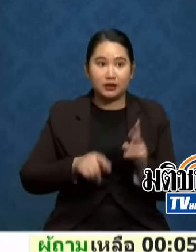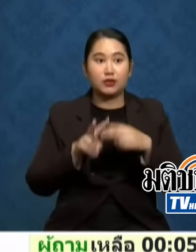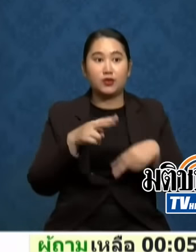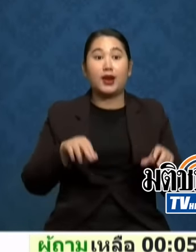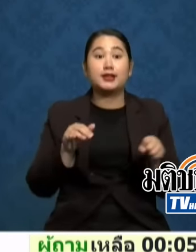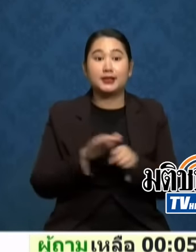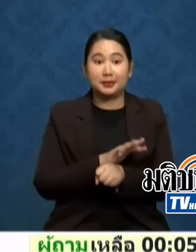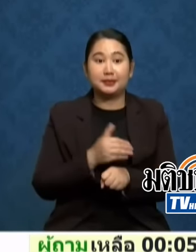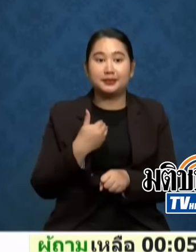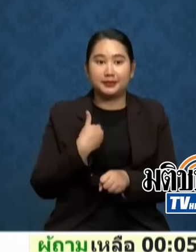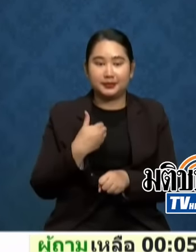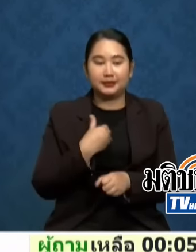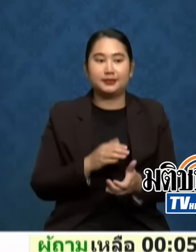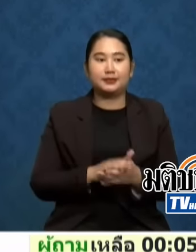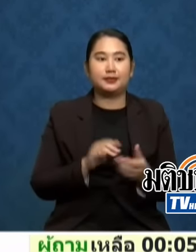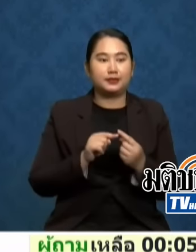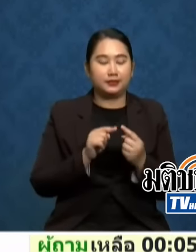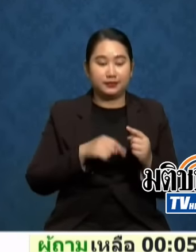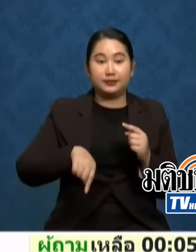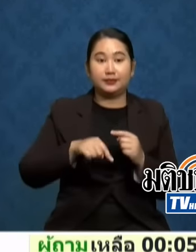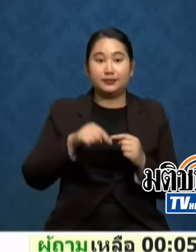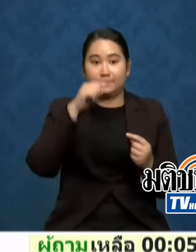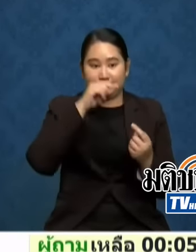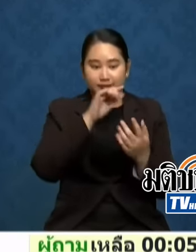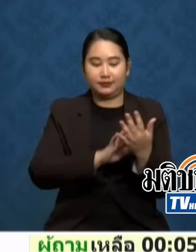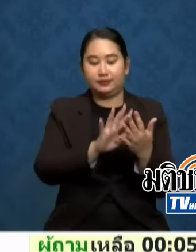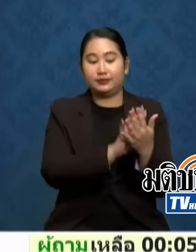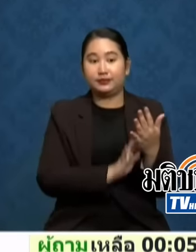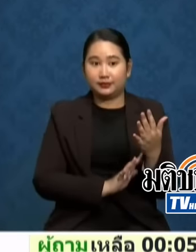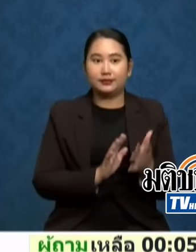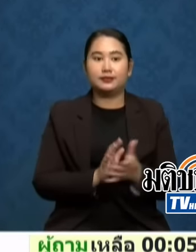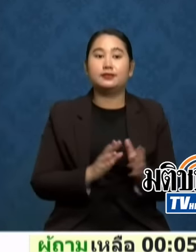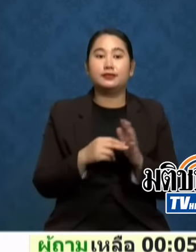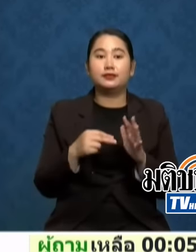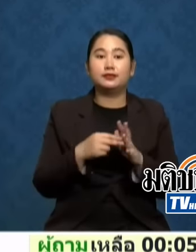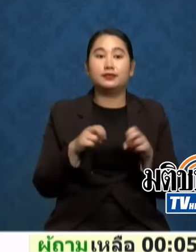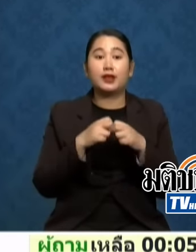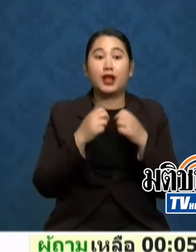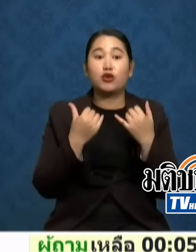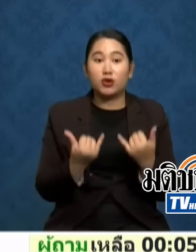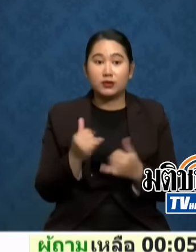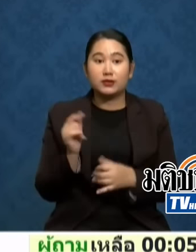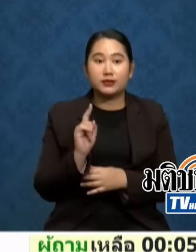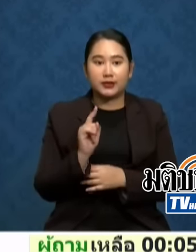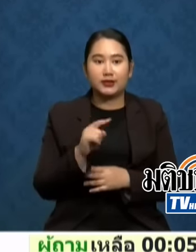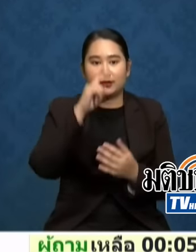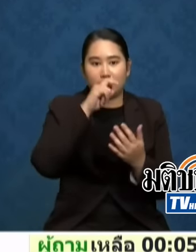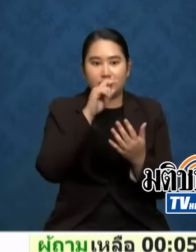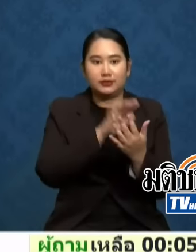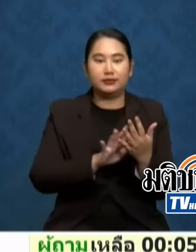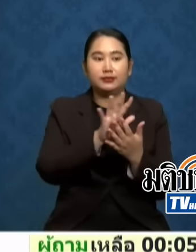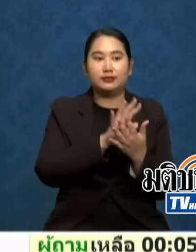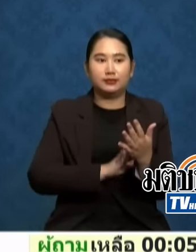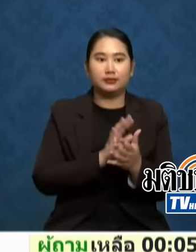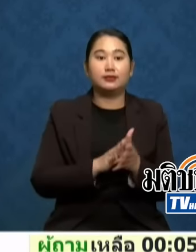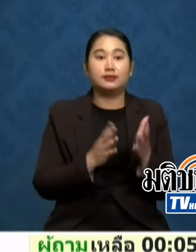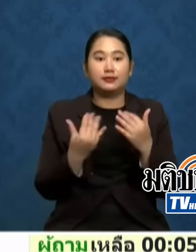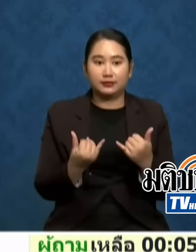คลุมไปในทุกพื้นที่บริบทของประเทศไทยปัญหามันก็คืออยู่ว่าในขณะนี้นะครับประเทศไทยเราเนี่ยเร